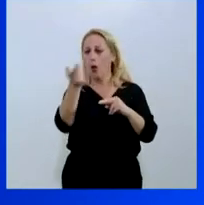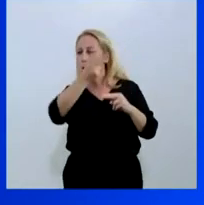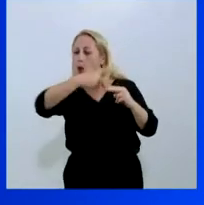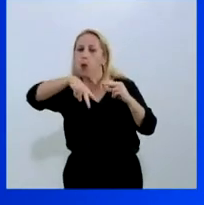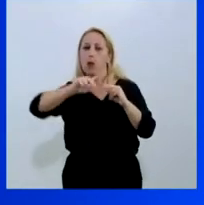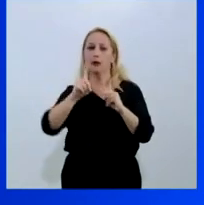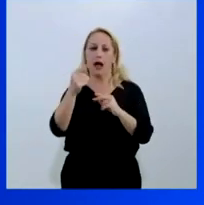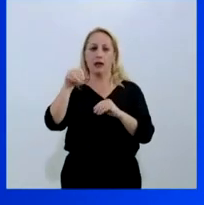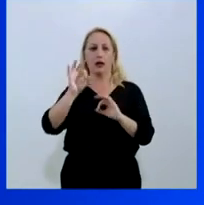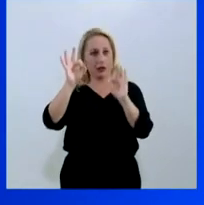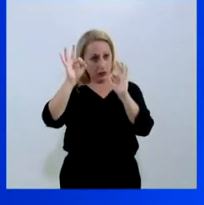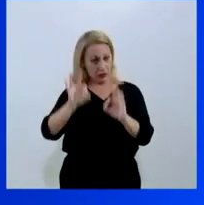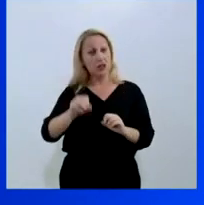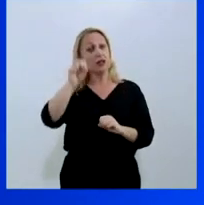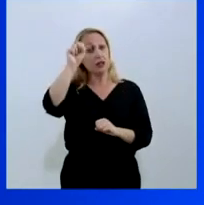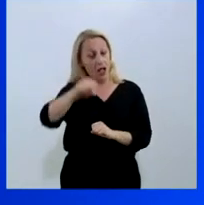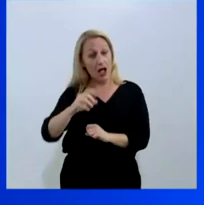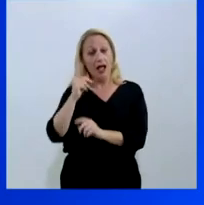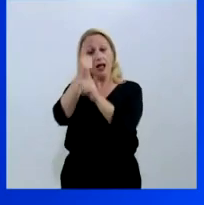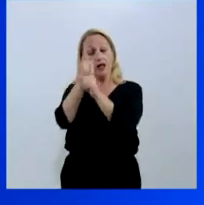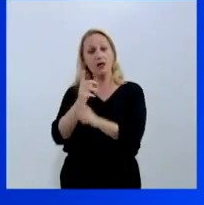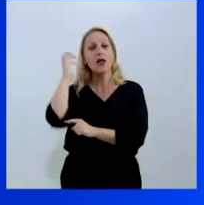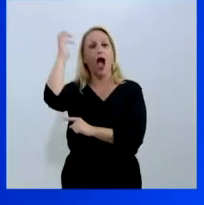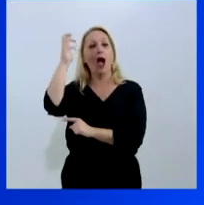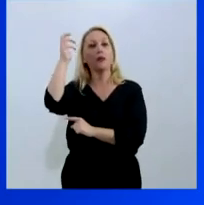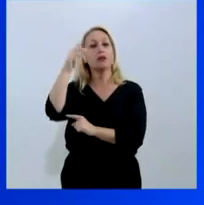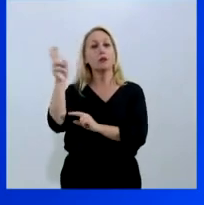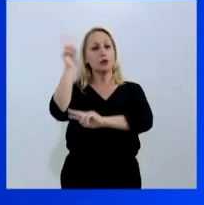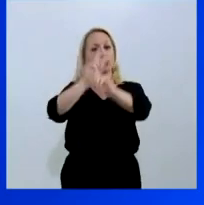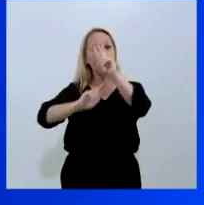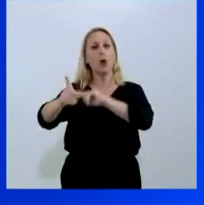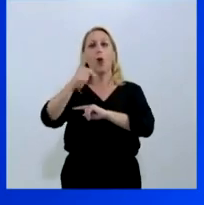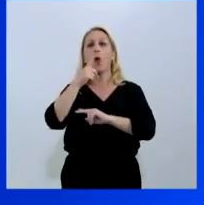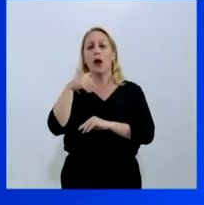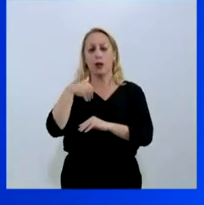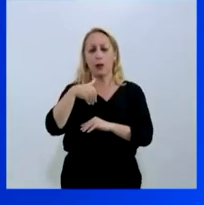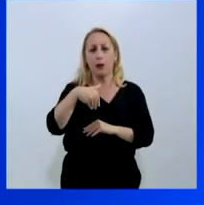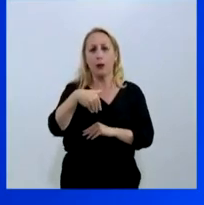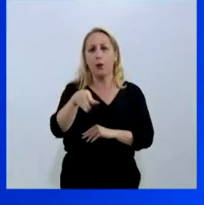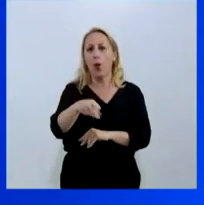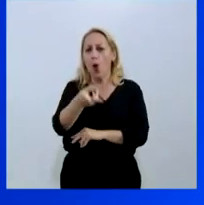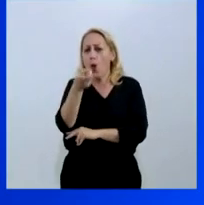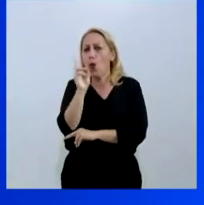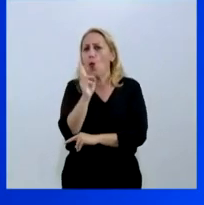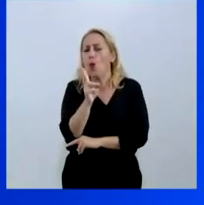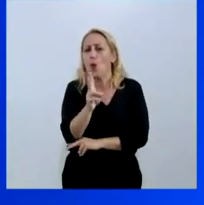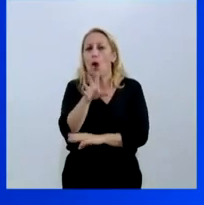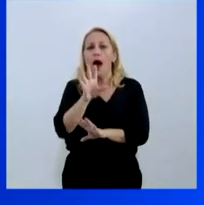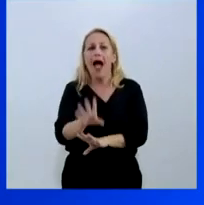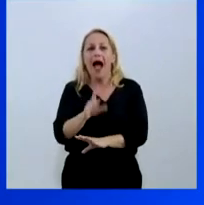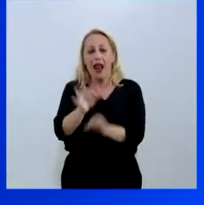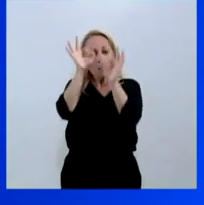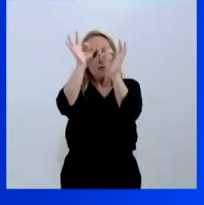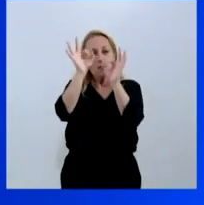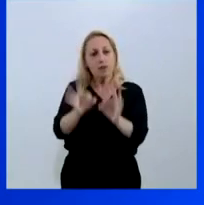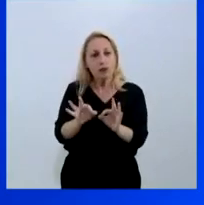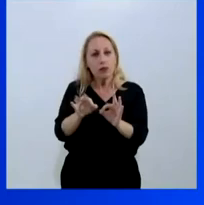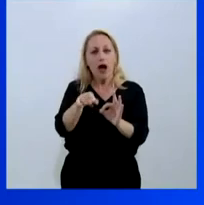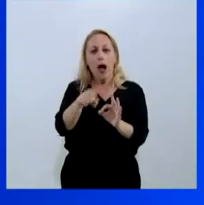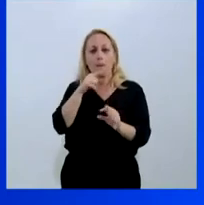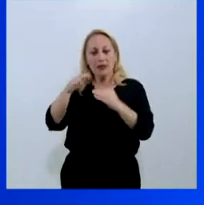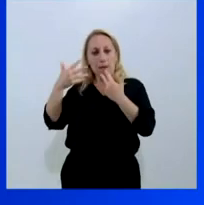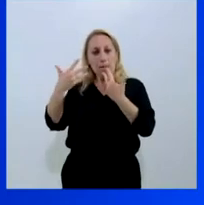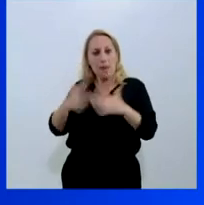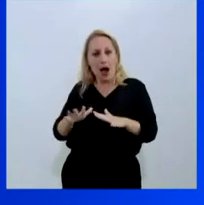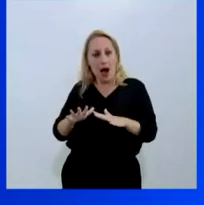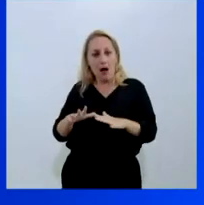πράγματι οι μετεωρολόγοι προέβλεψαν πολύ έντονο καιρικό φαινόμενο. Κανείς όμως πιστεύω δεν ήταν σε θέση να προβλέψει ακριβώς αυτό το οποίο συνέβη.